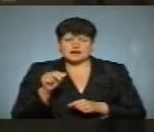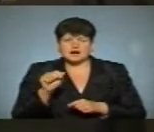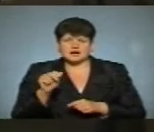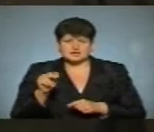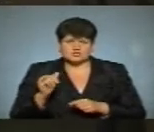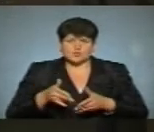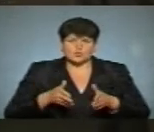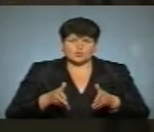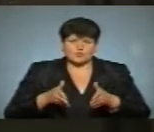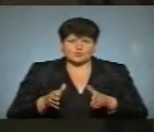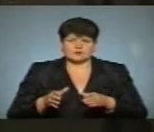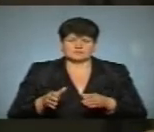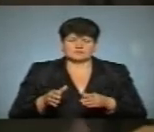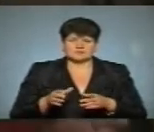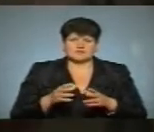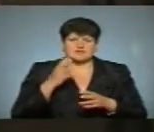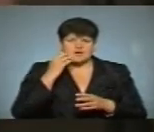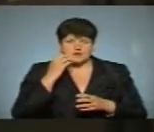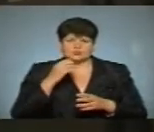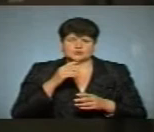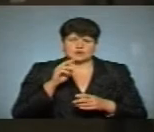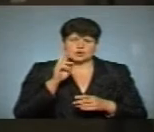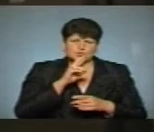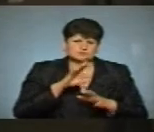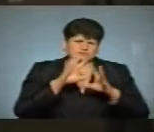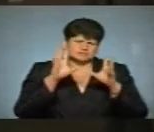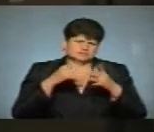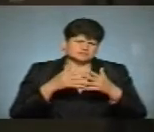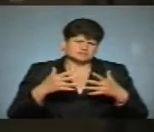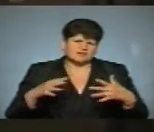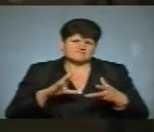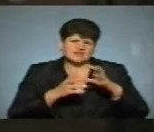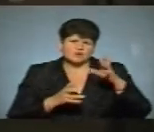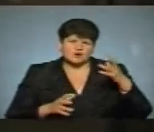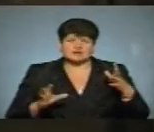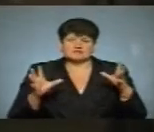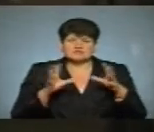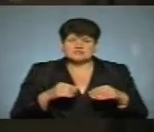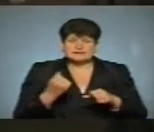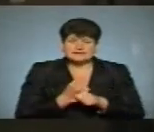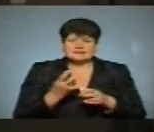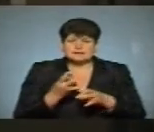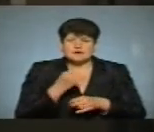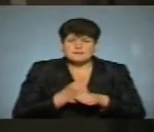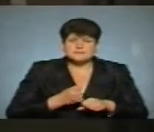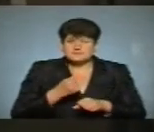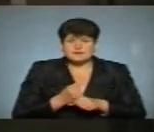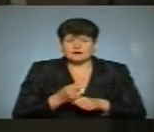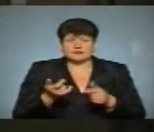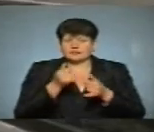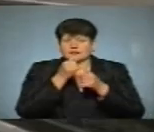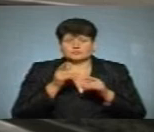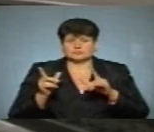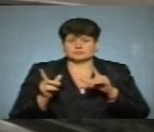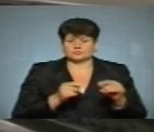на рядках, яблуні, груші і все решту, виногради. Треба обробляти, а так не можна